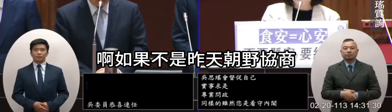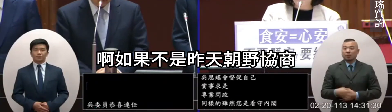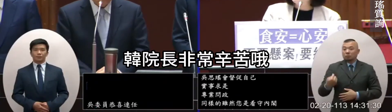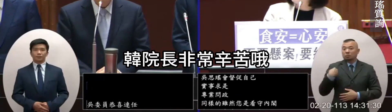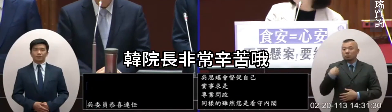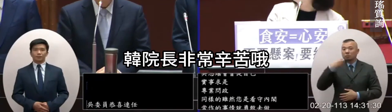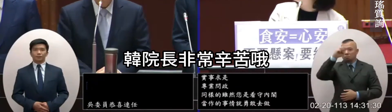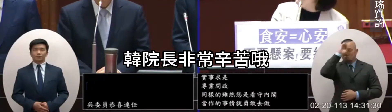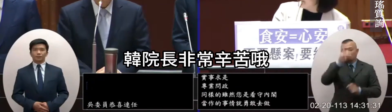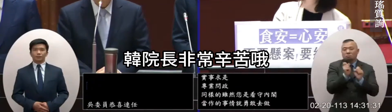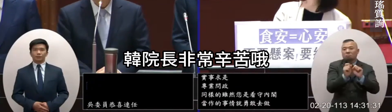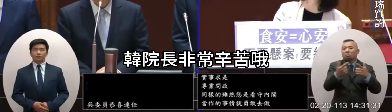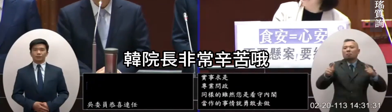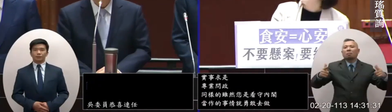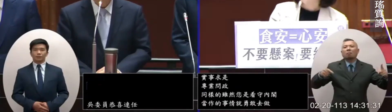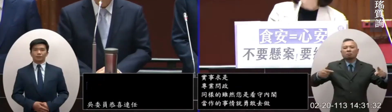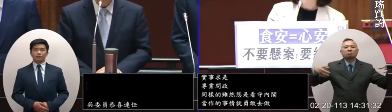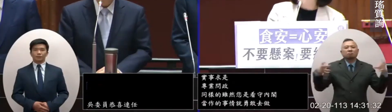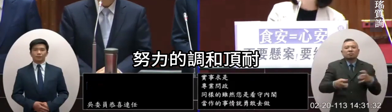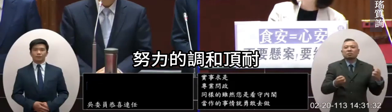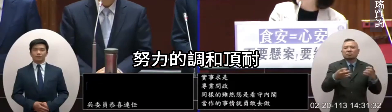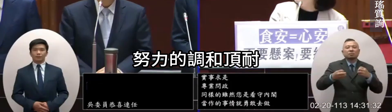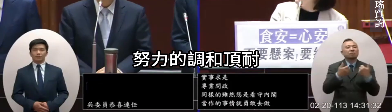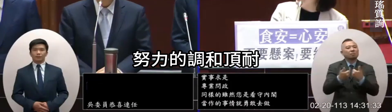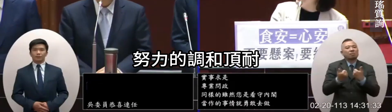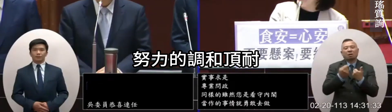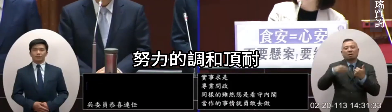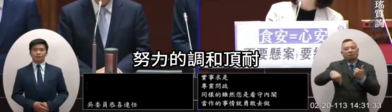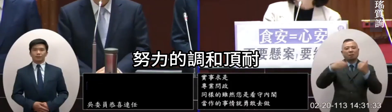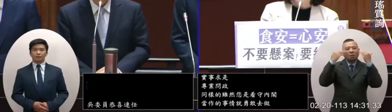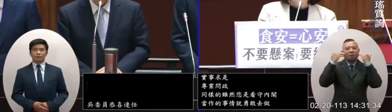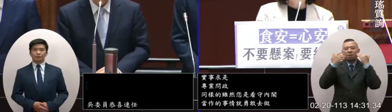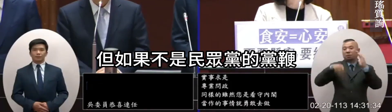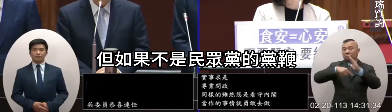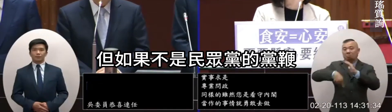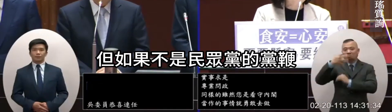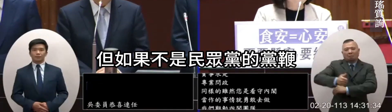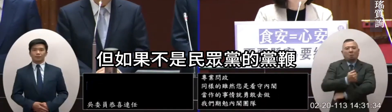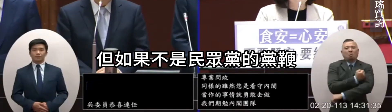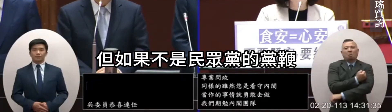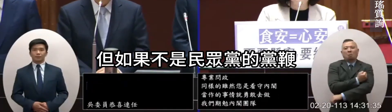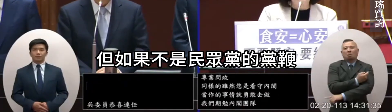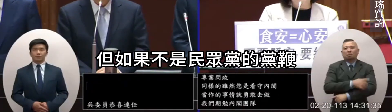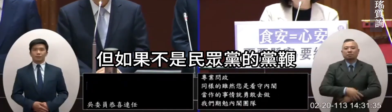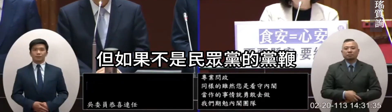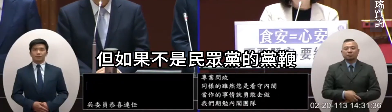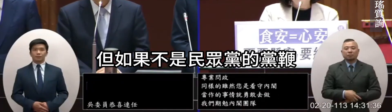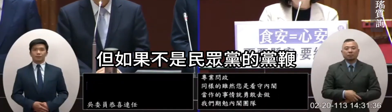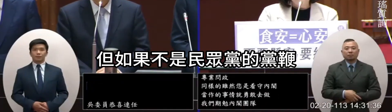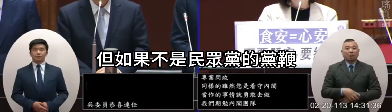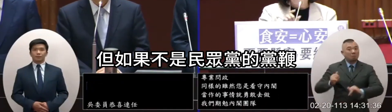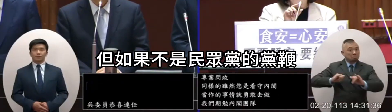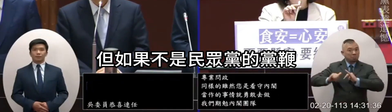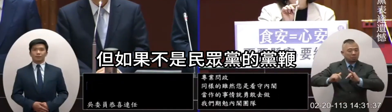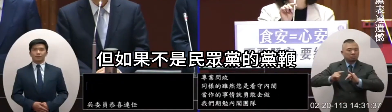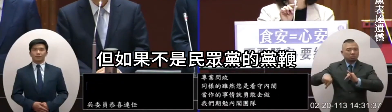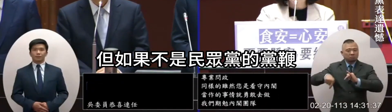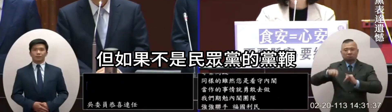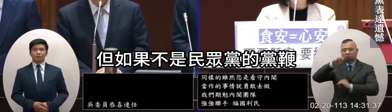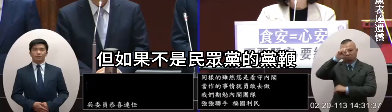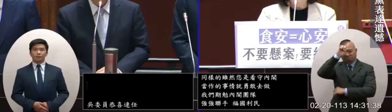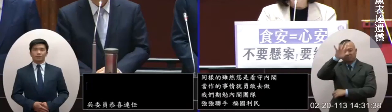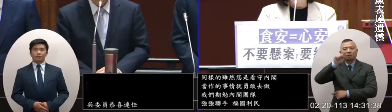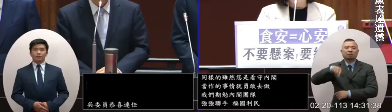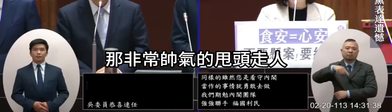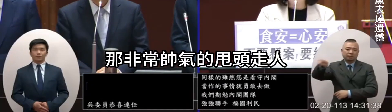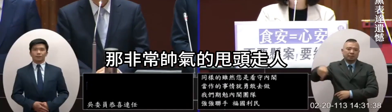野协商，韩院长非常辛苦哦，努力的调和顶耐，但如果不是民众党的党